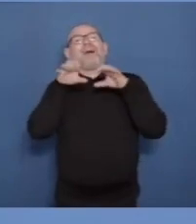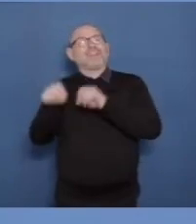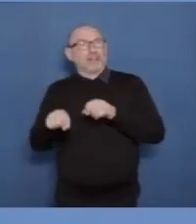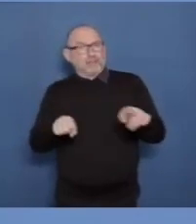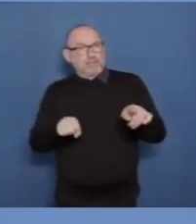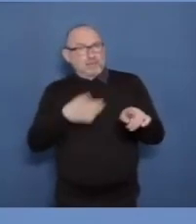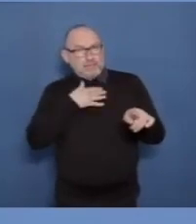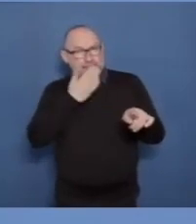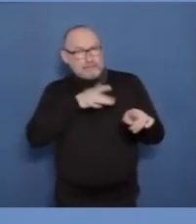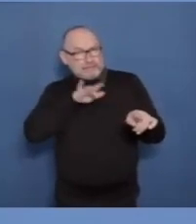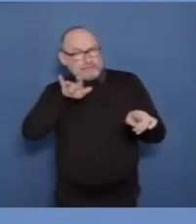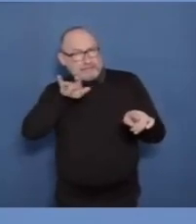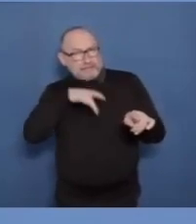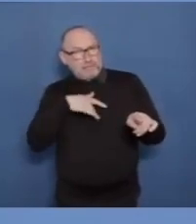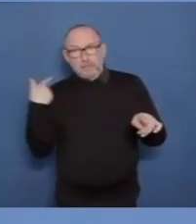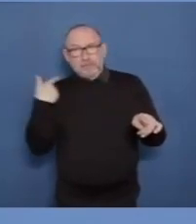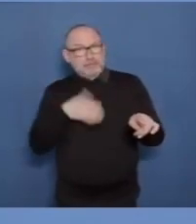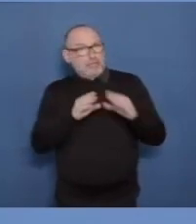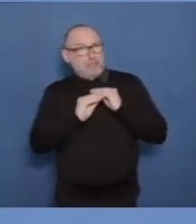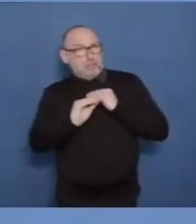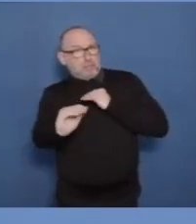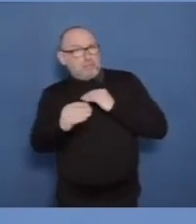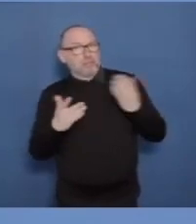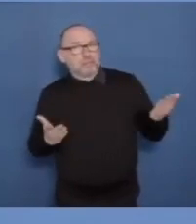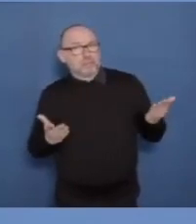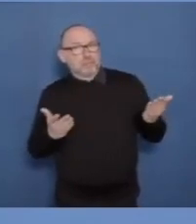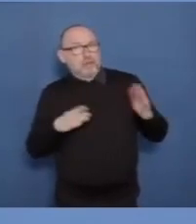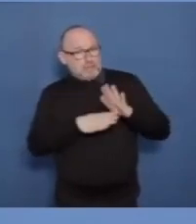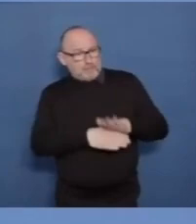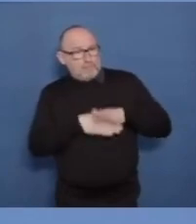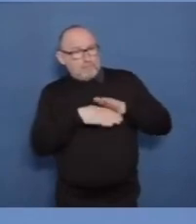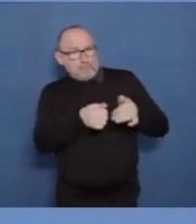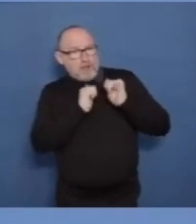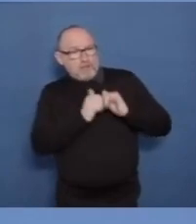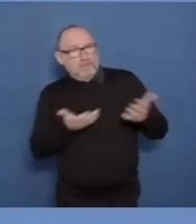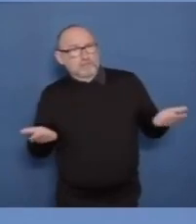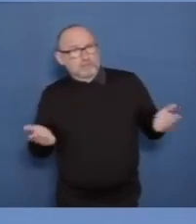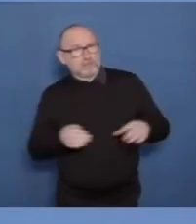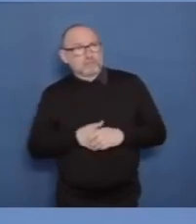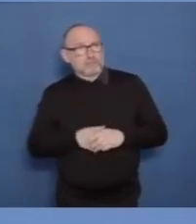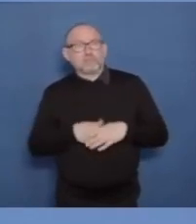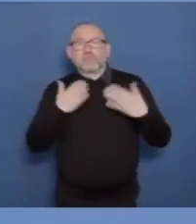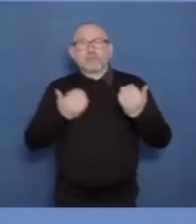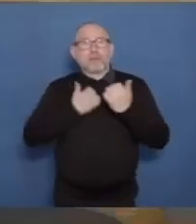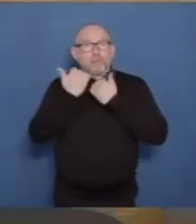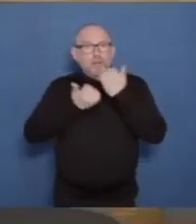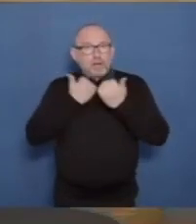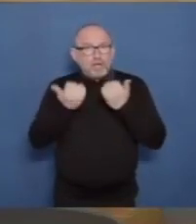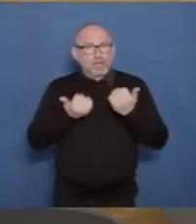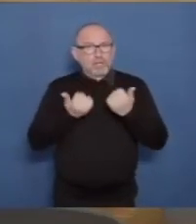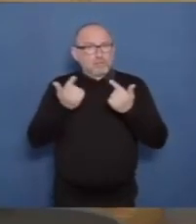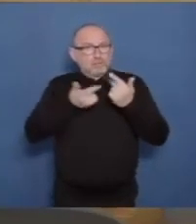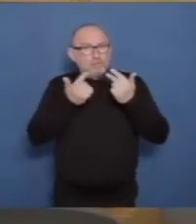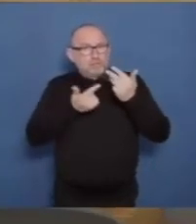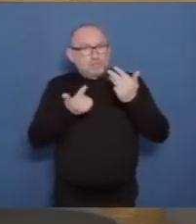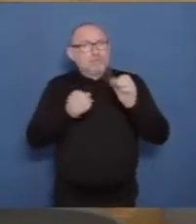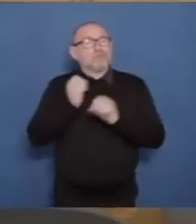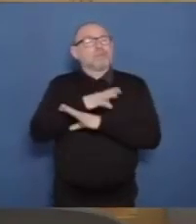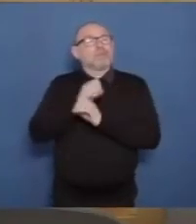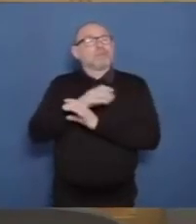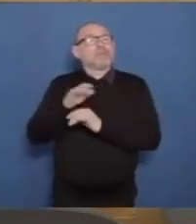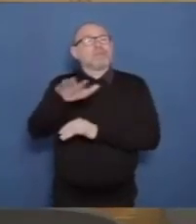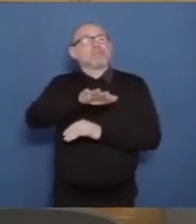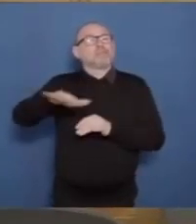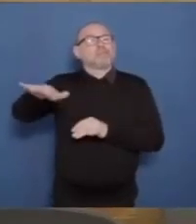zu kritisieren haben? Ich habe bisher noch nichts gehört. Können Sie mir auf die Sprünge helfen? Und es gab auch Berichterstattung in bestimmten Medien, die